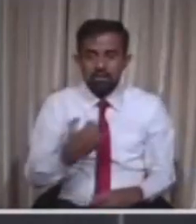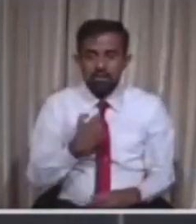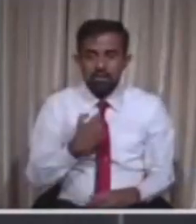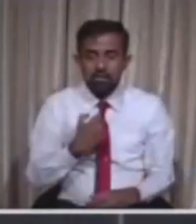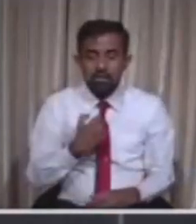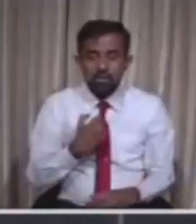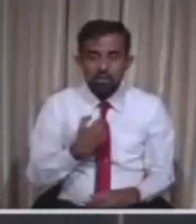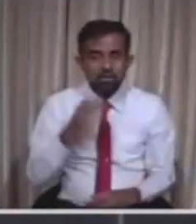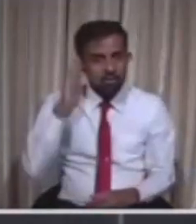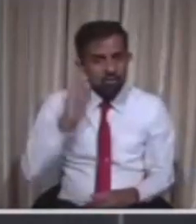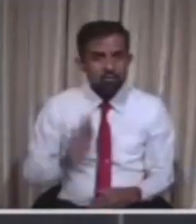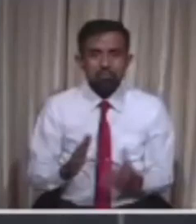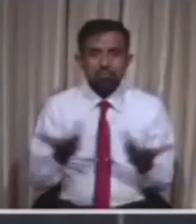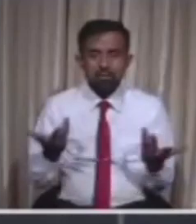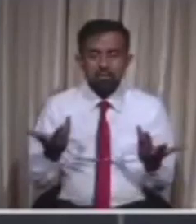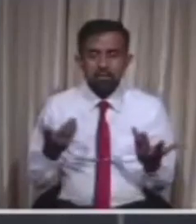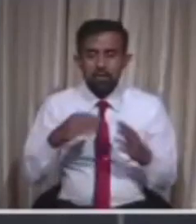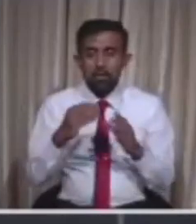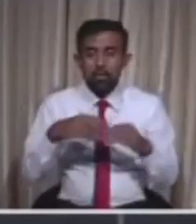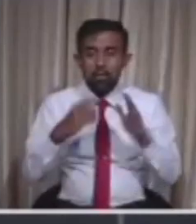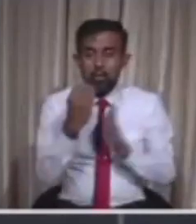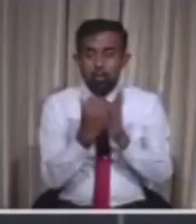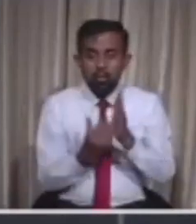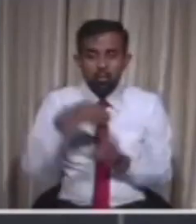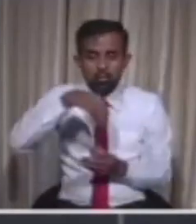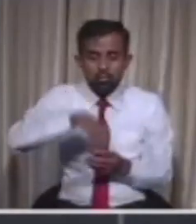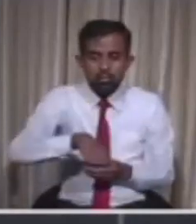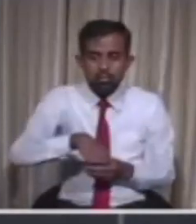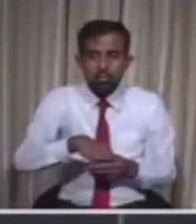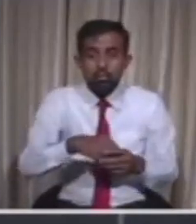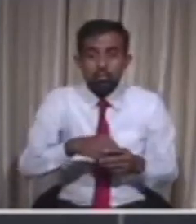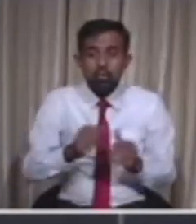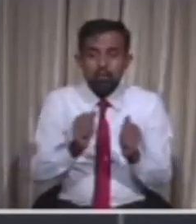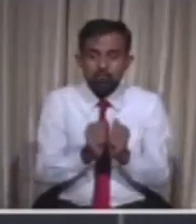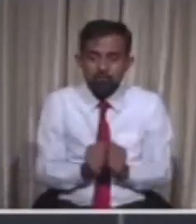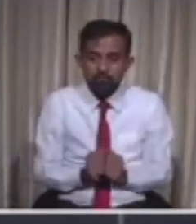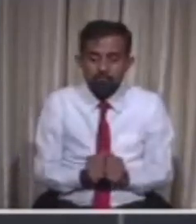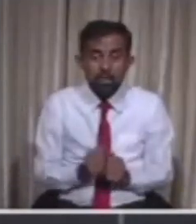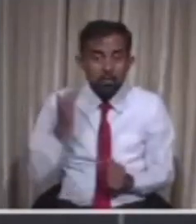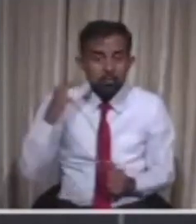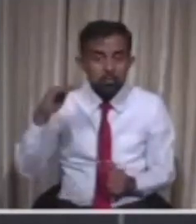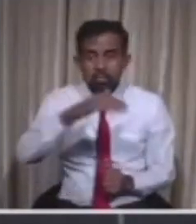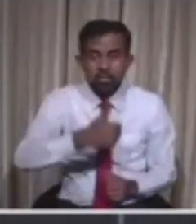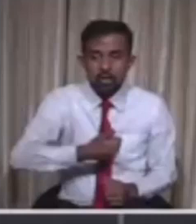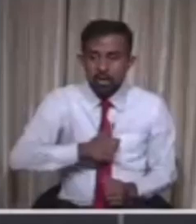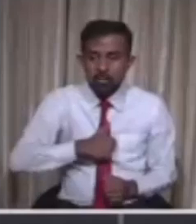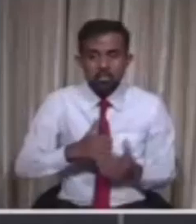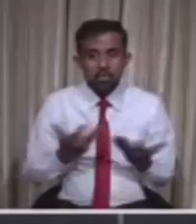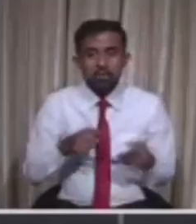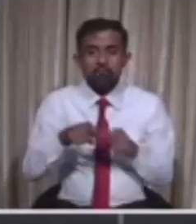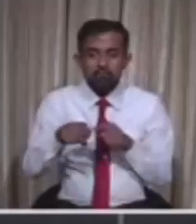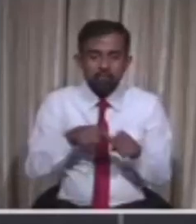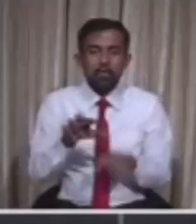කෘතීමද? ඒතර විවස්ථාව ඇතුලේ කෘතීම වැඩපිළිවෙලක් කරහා ජනතා ප්‍රසාදය නැති විදියට තමයි